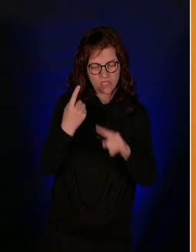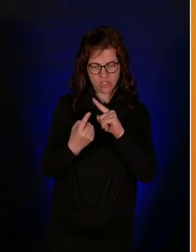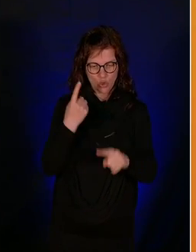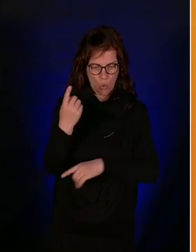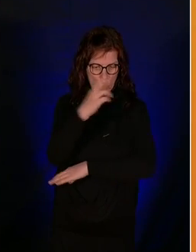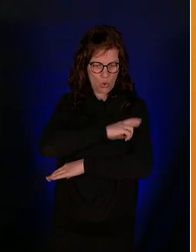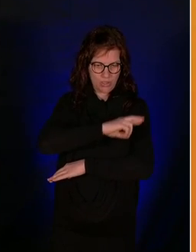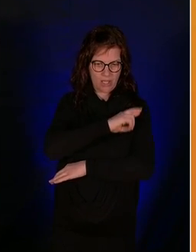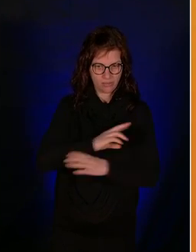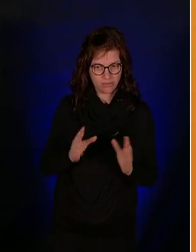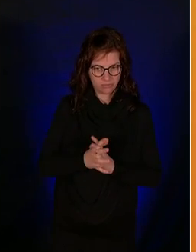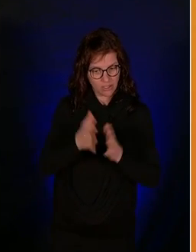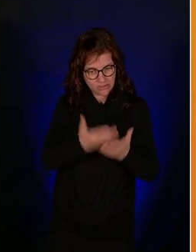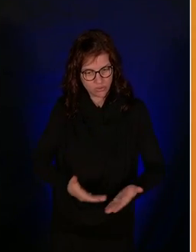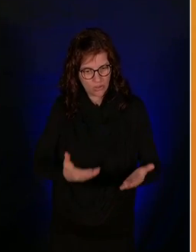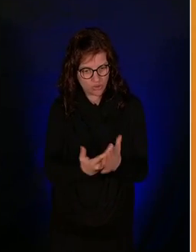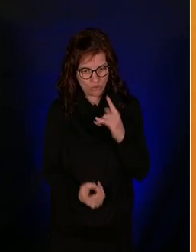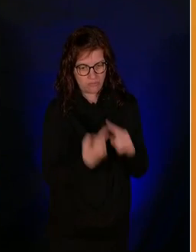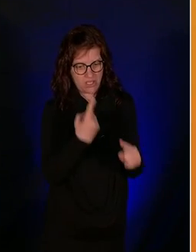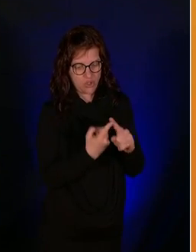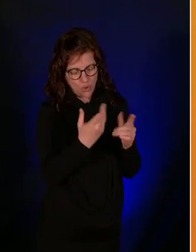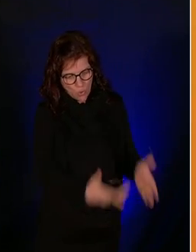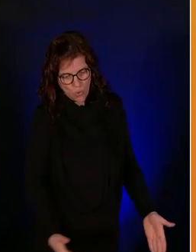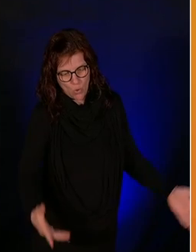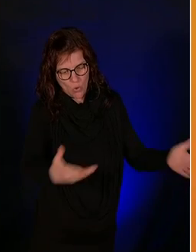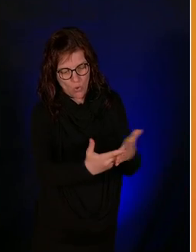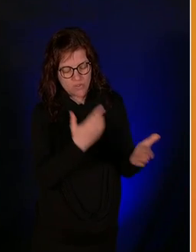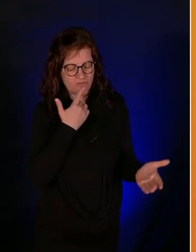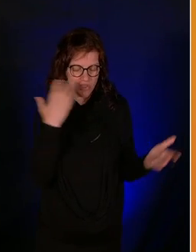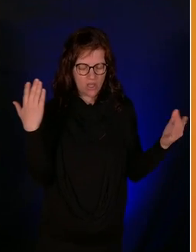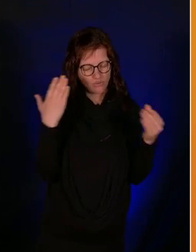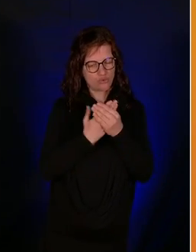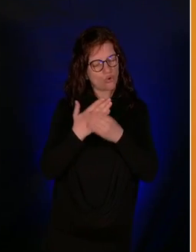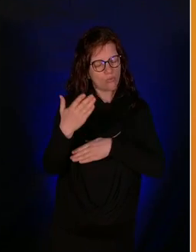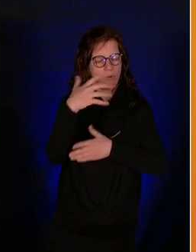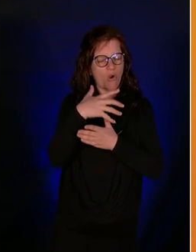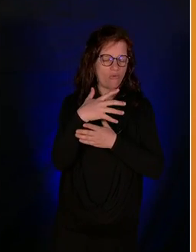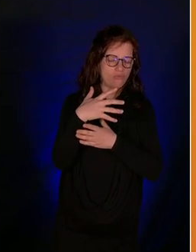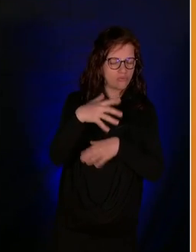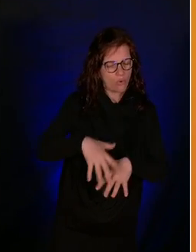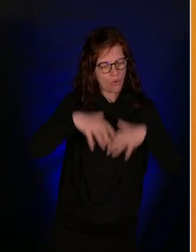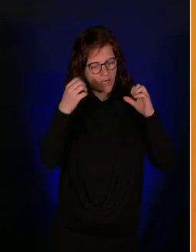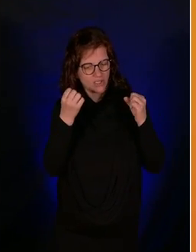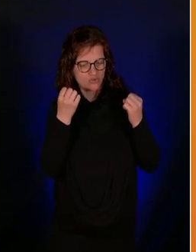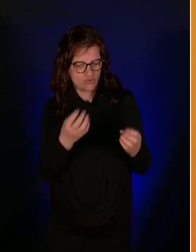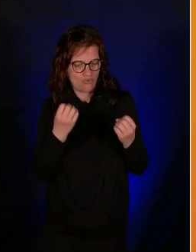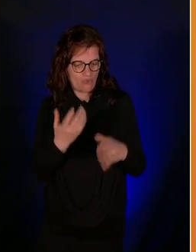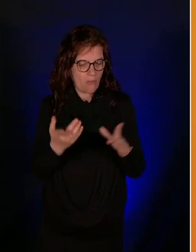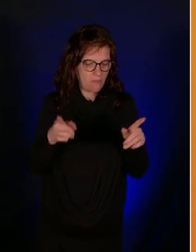régimes spéciaux a de nombreuses fois fait partie des orientations de nos documents de congrès, y compris au